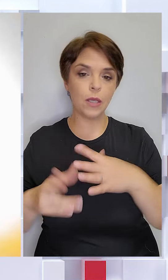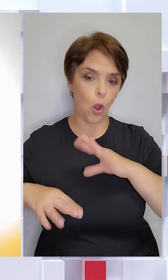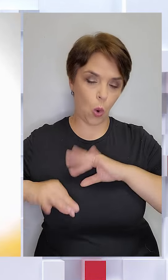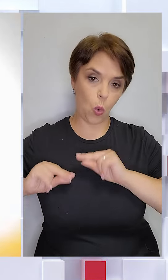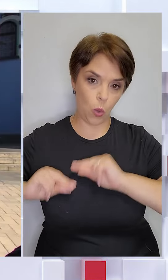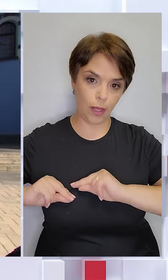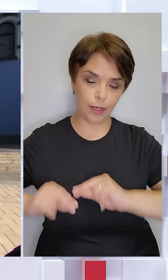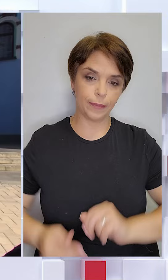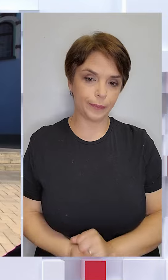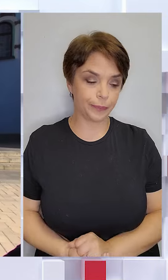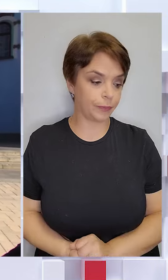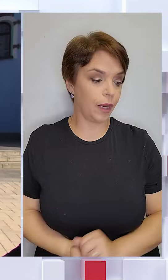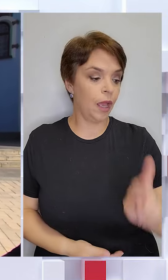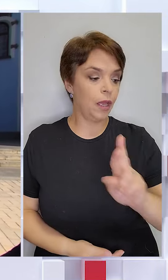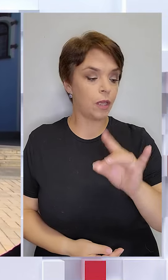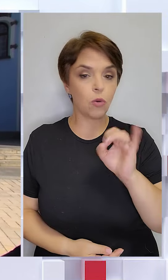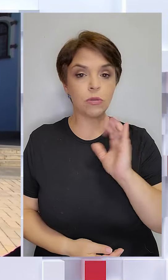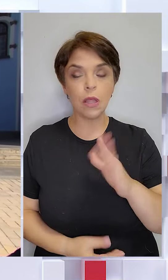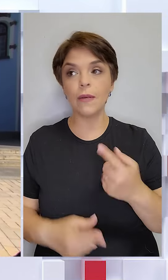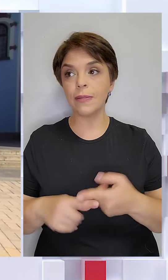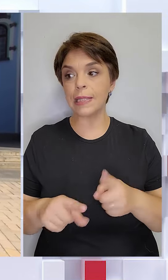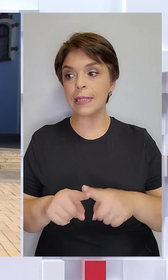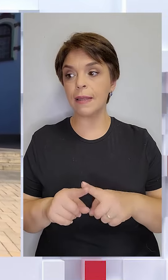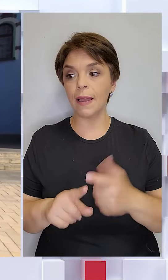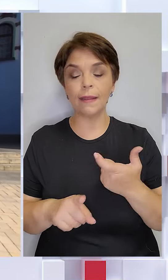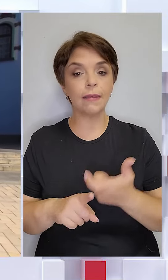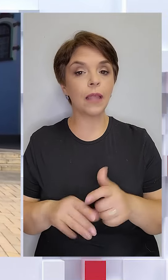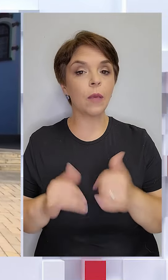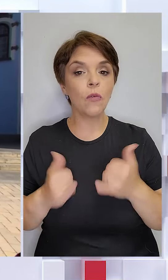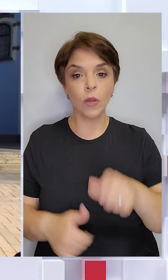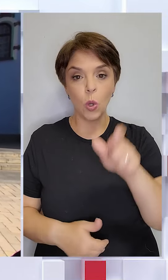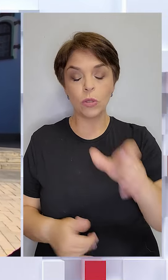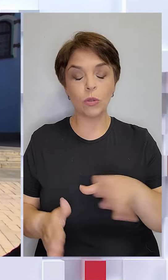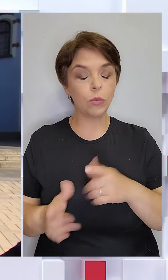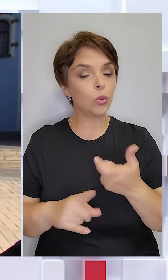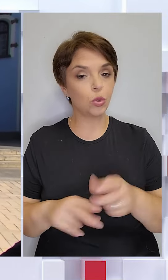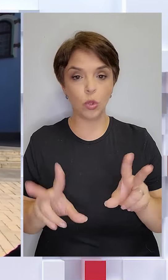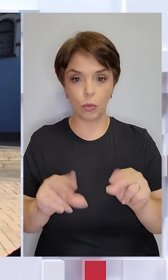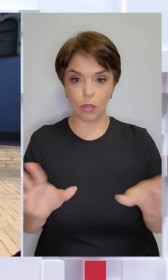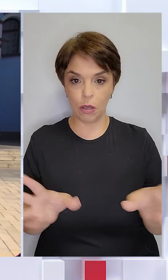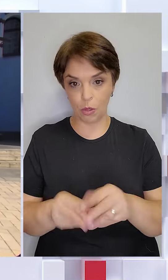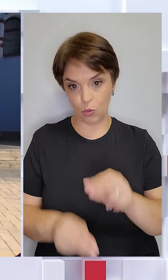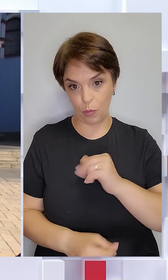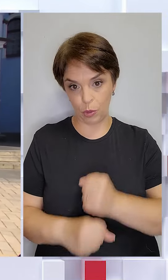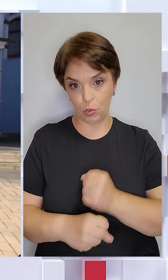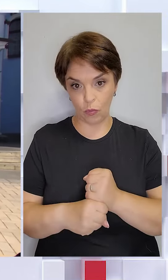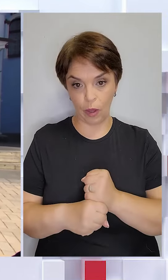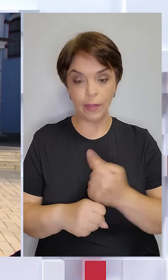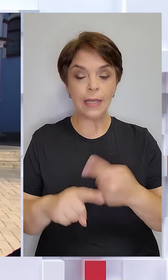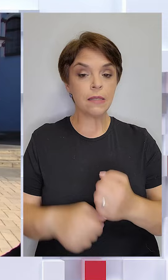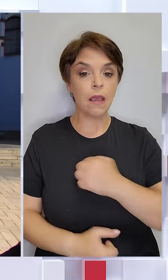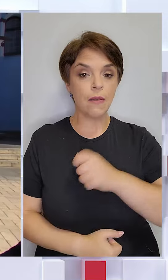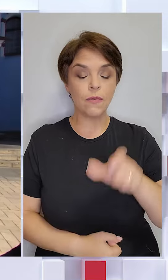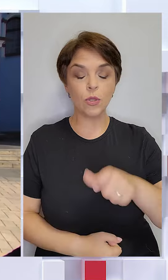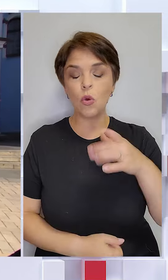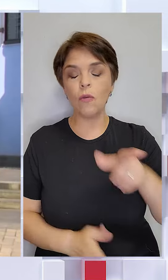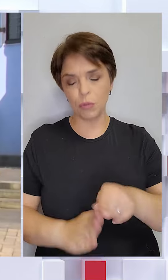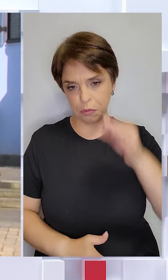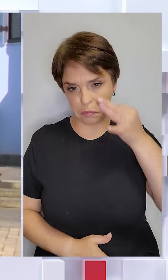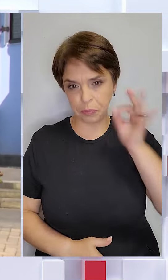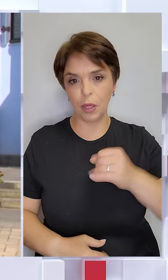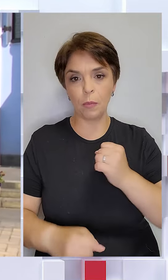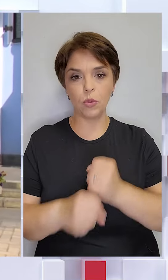колеги. Ярослав – це неймовірна людина, з якою нам дуже-дуже пощастило разом працювати. Це військовий з